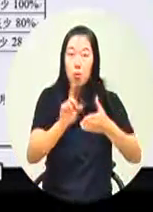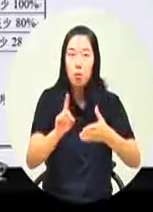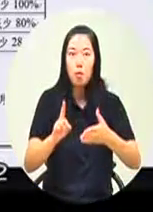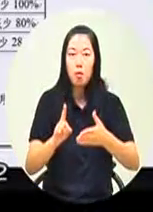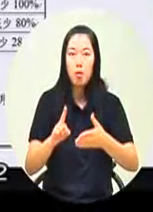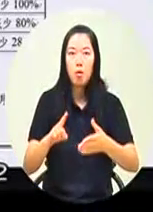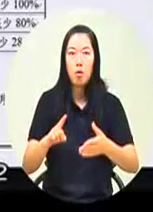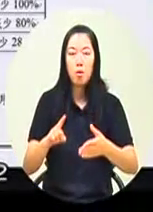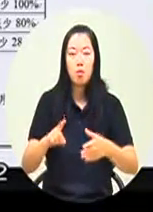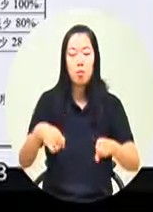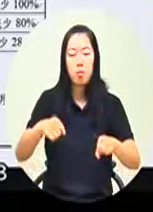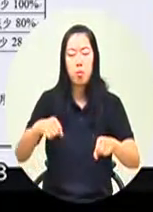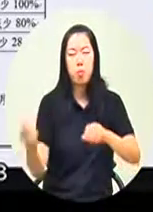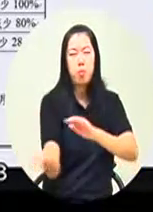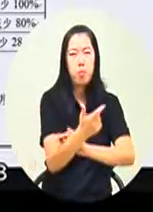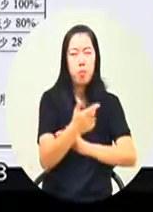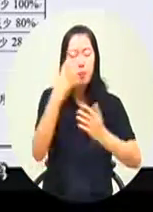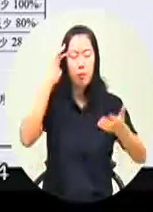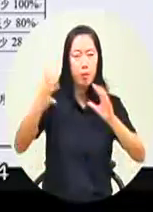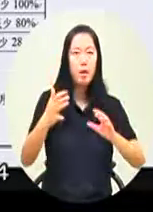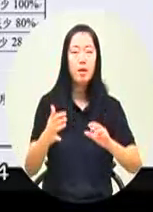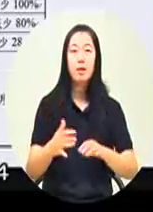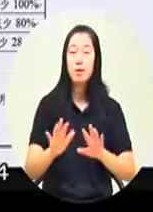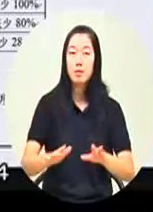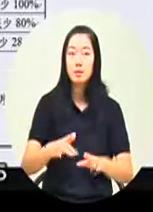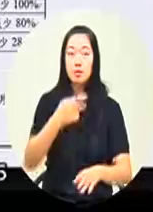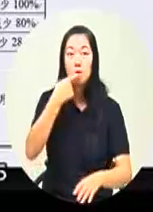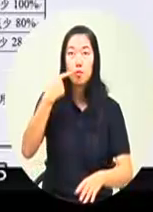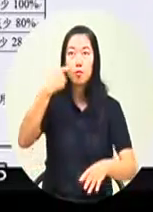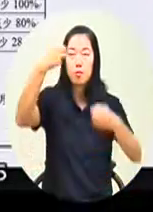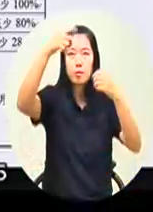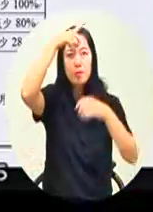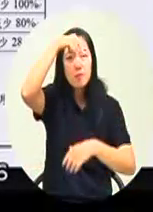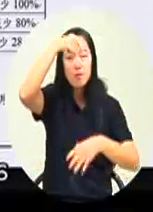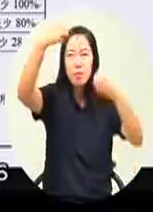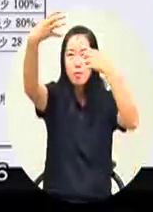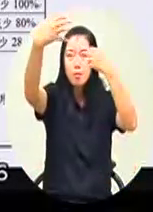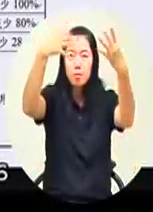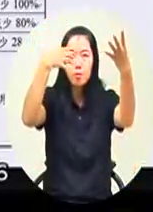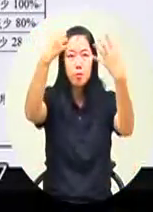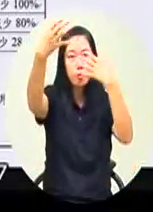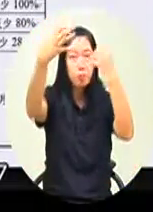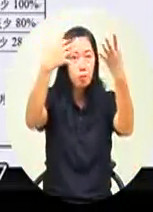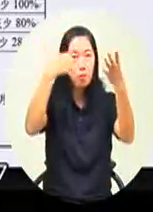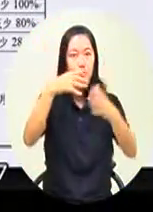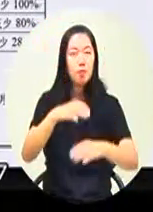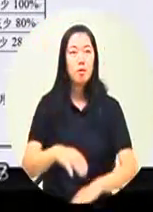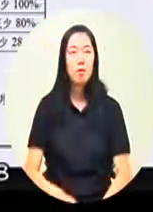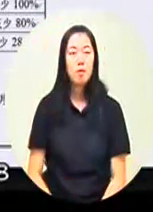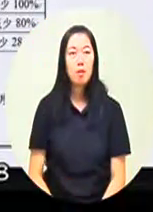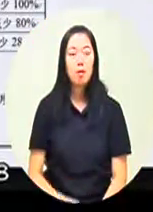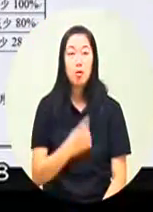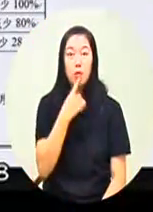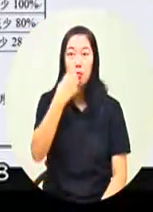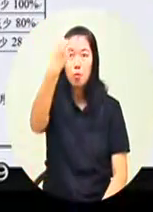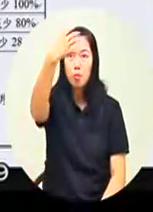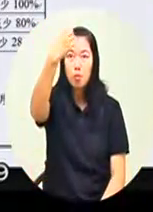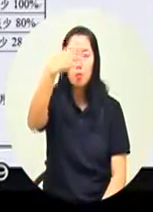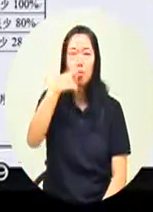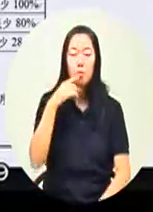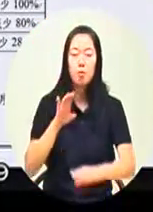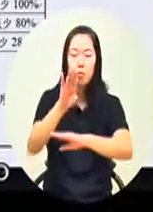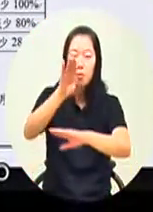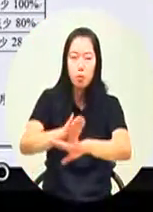来，只有我们现在只有闪黄灯，坦白讲闪黄灯的从来不会停，闪红灯的也不会